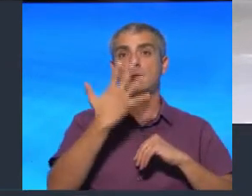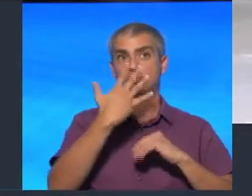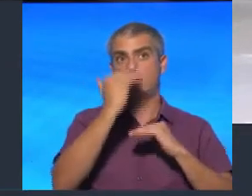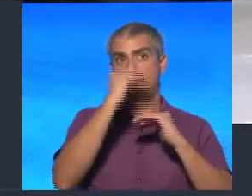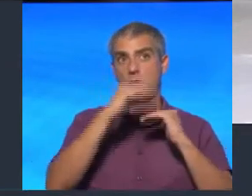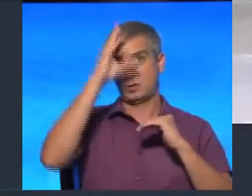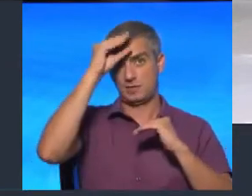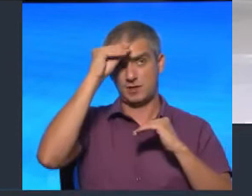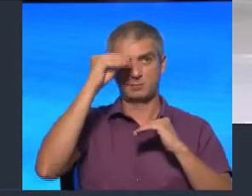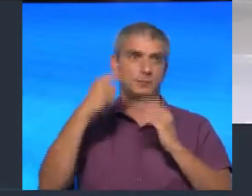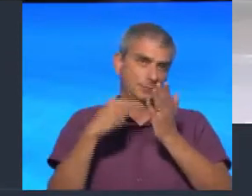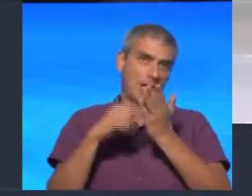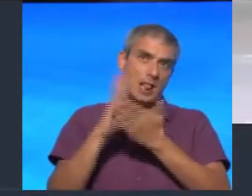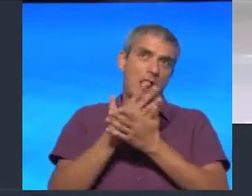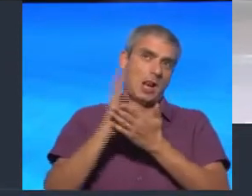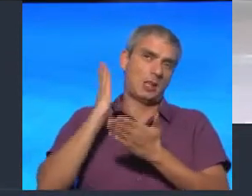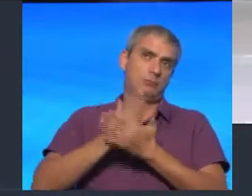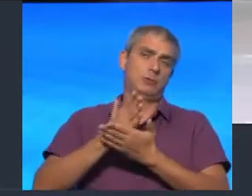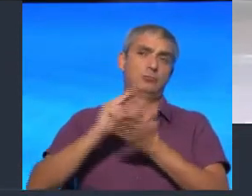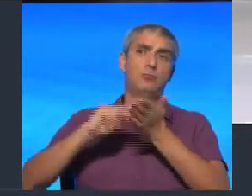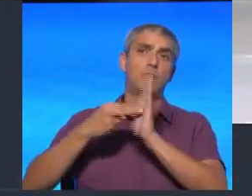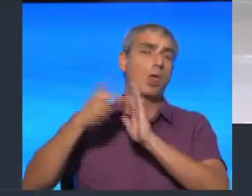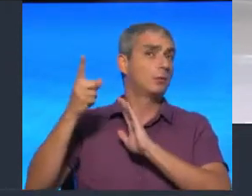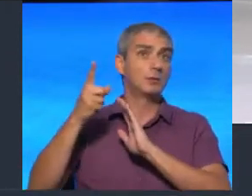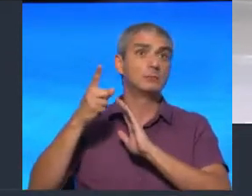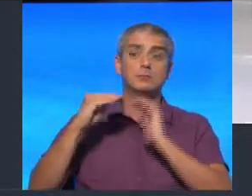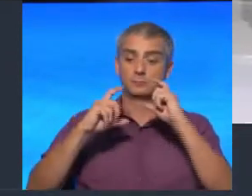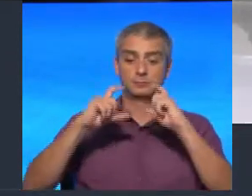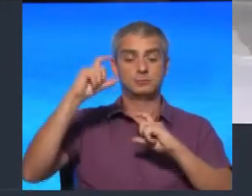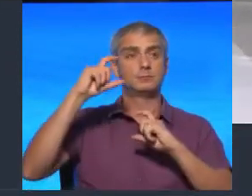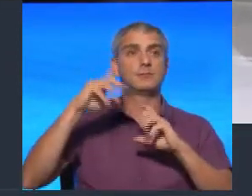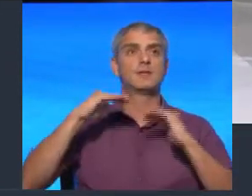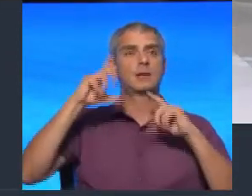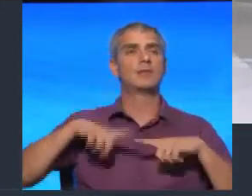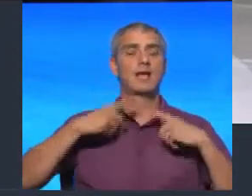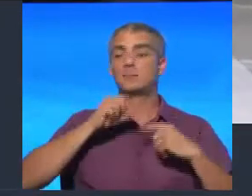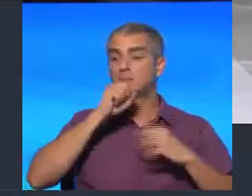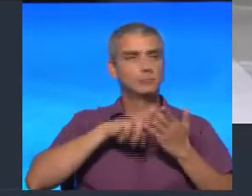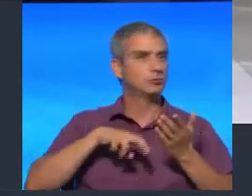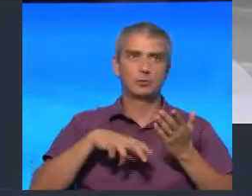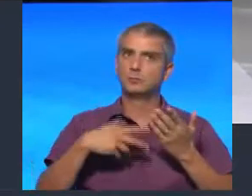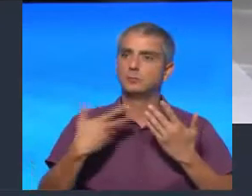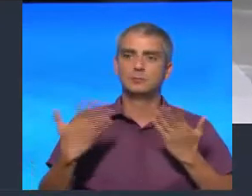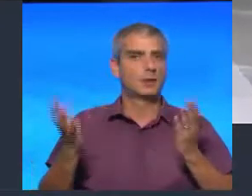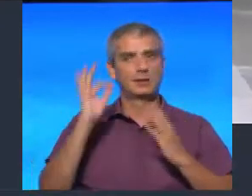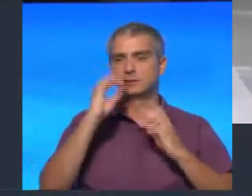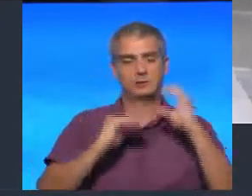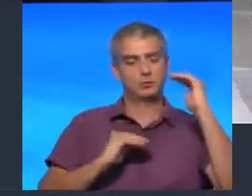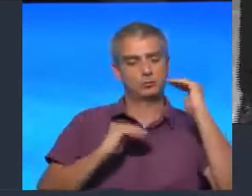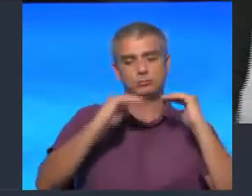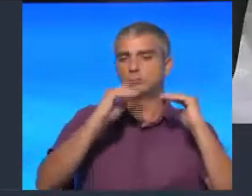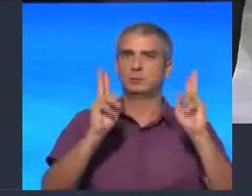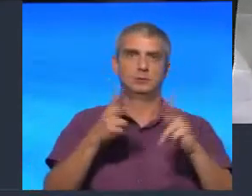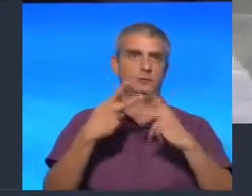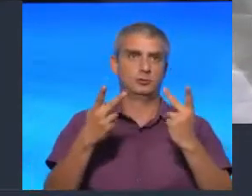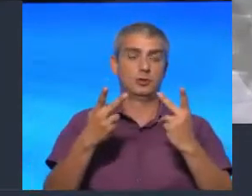גברים, בגלל החלטה שרירותית של הפוליטיקאים, לפער הזה ברמת החיים שלהן בגיל הפרישה אין שום סיכוי להצטמצם מאליו.